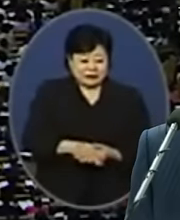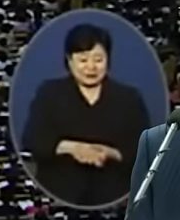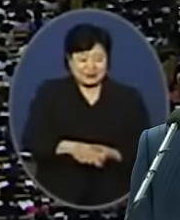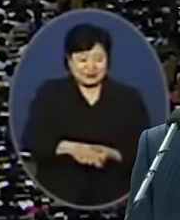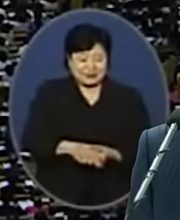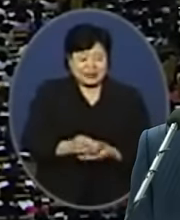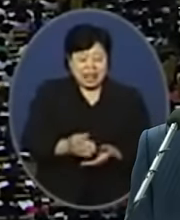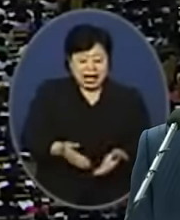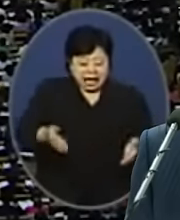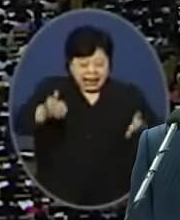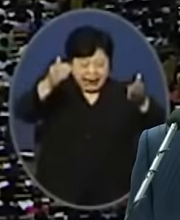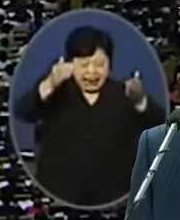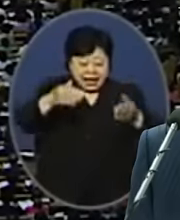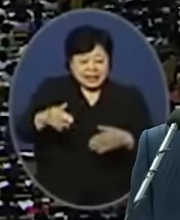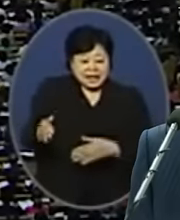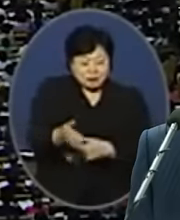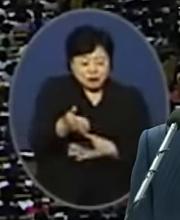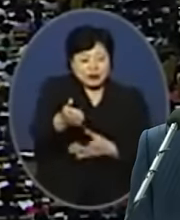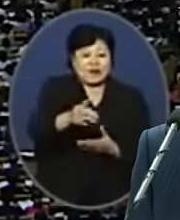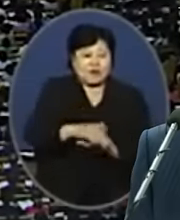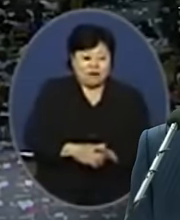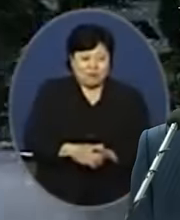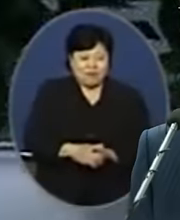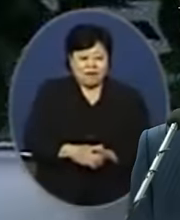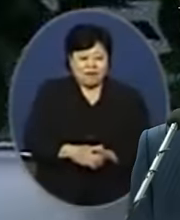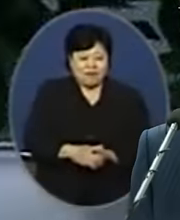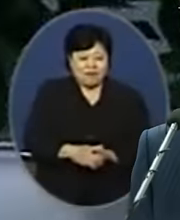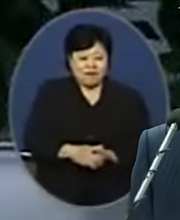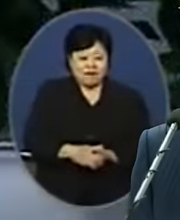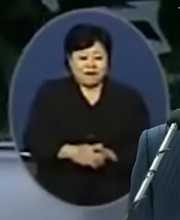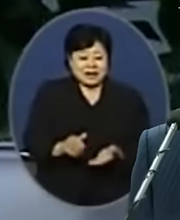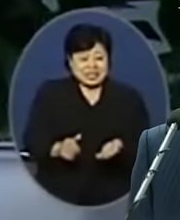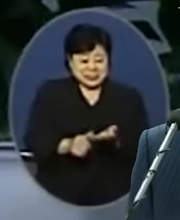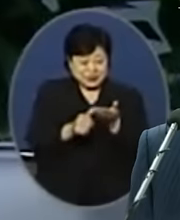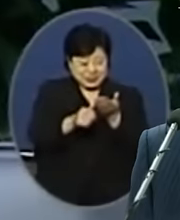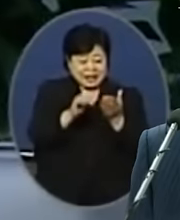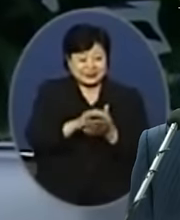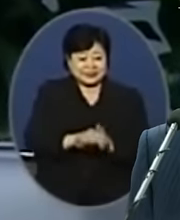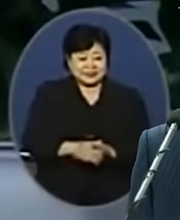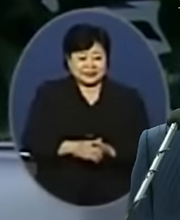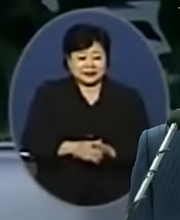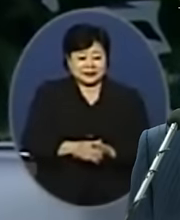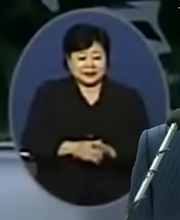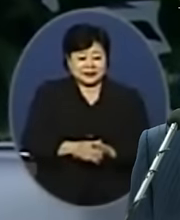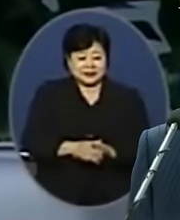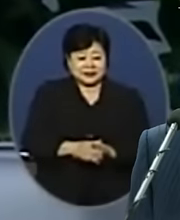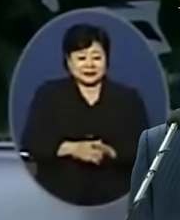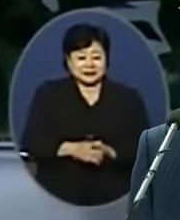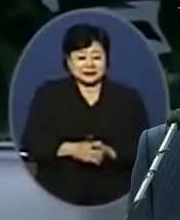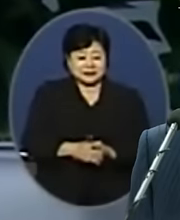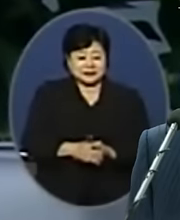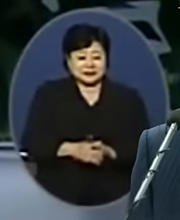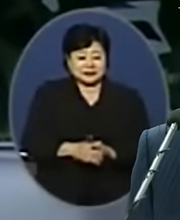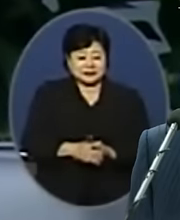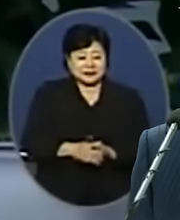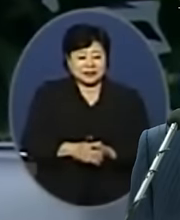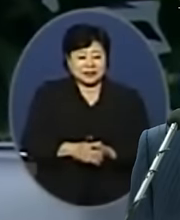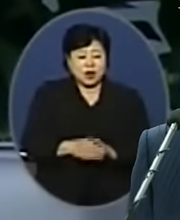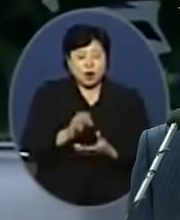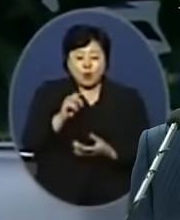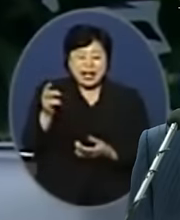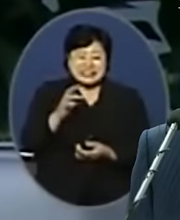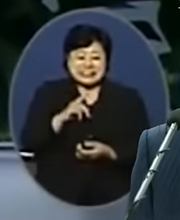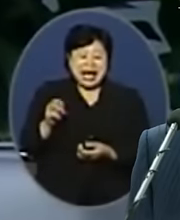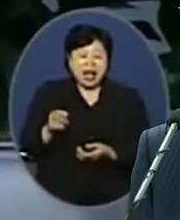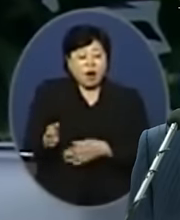항아리에 물고기 노는 거 구경하지 않습니까? 그것을 관상어라고 합니다. 한번 따라 말씀하세요. 관상어.